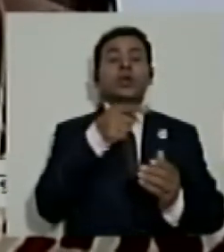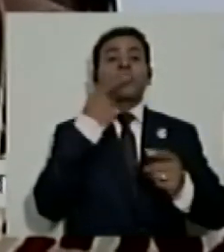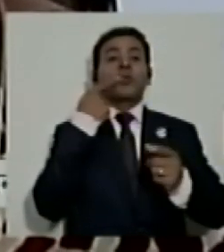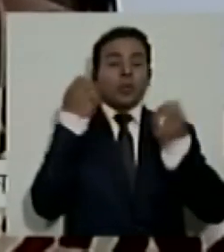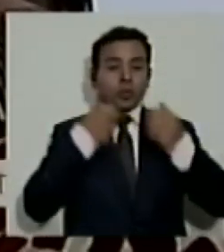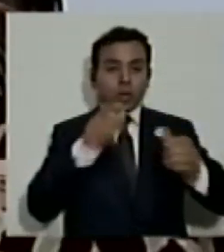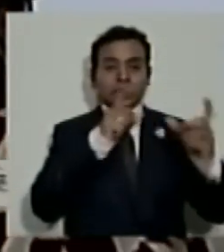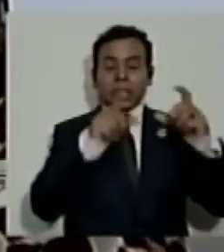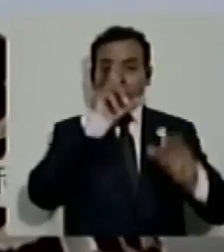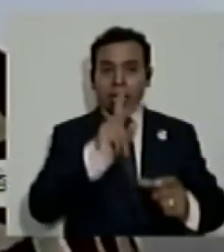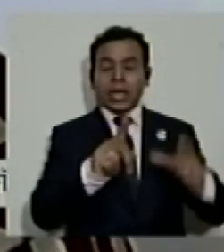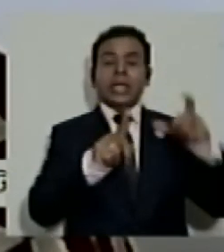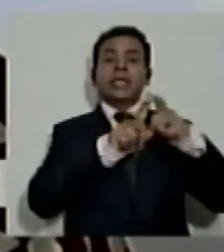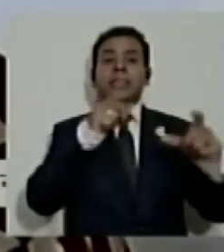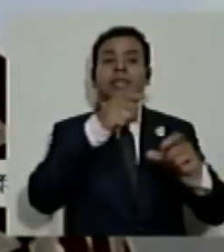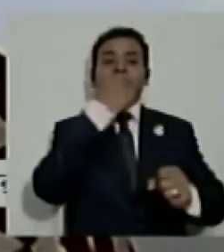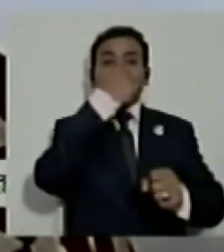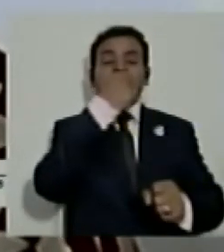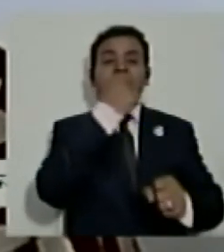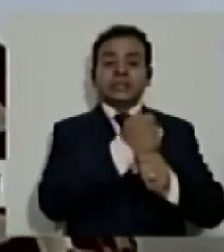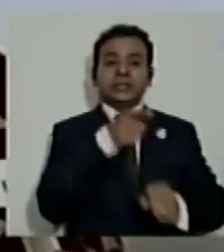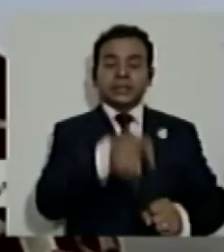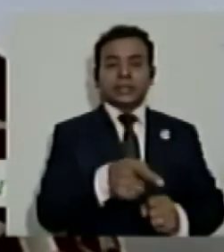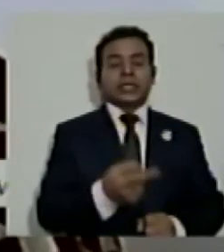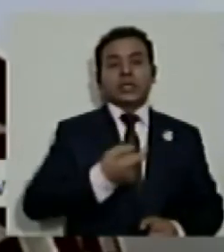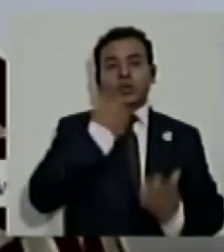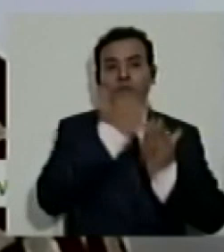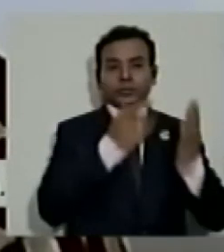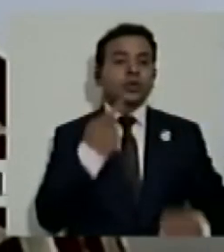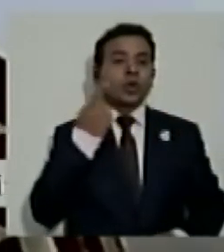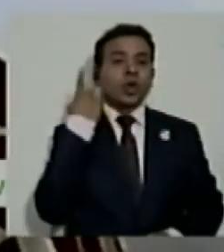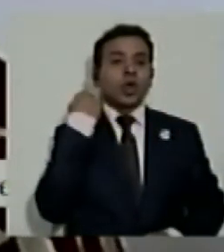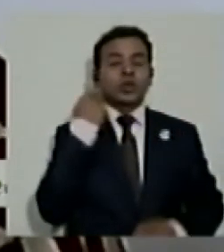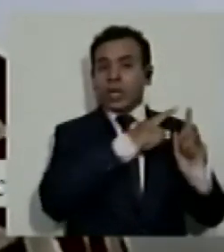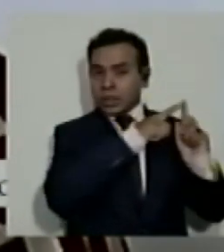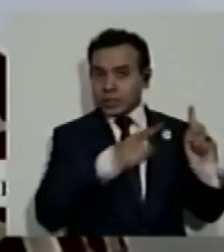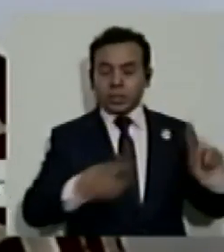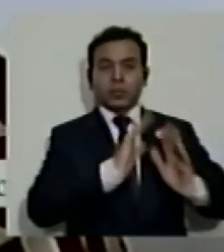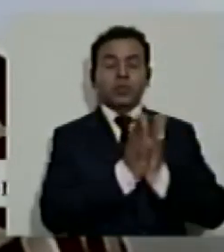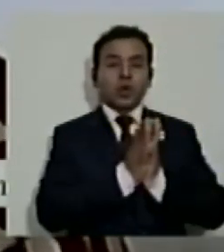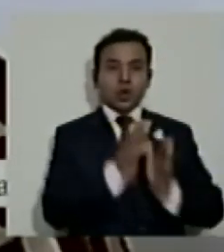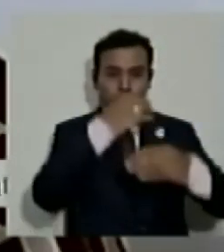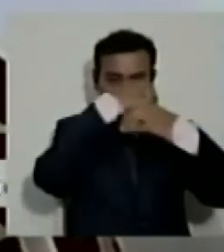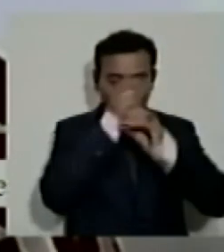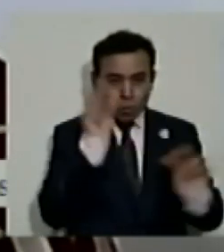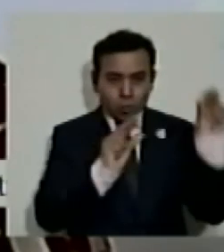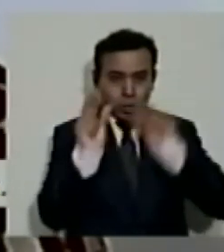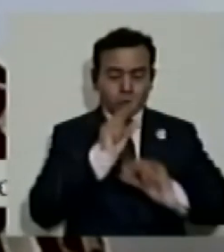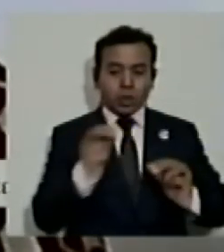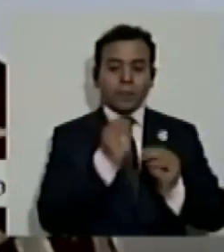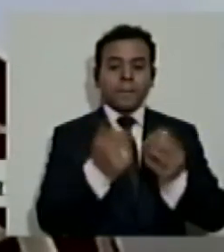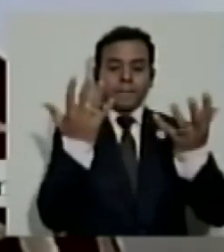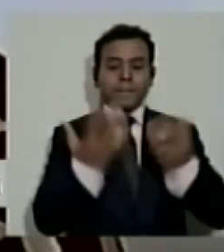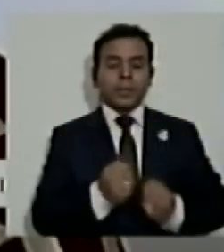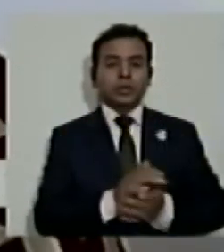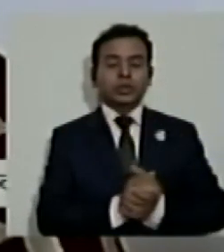সর্বমোট আমরা গতকাল যে পরীক্ষাগুলো করেছি সেই পরীক্ষার মধ্যে সর্বমোট সংক্রমিত ব্যক্তির সংখ্যা গত